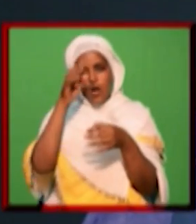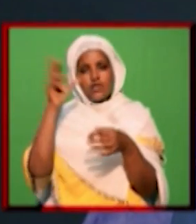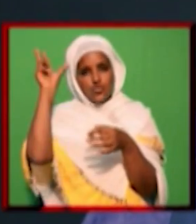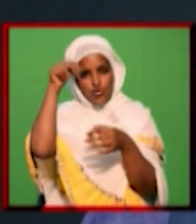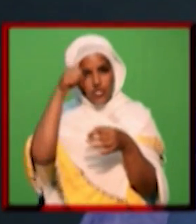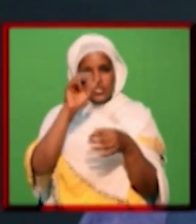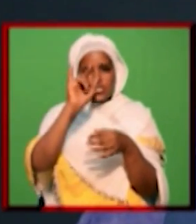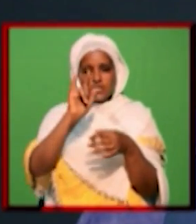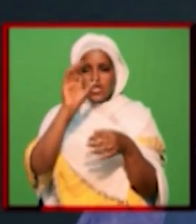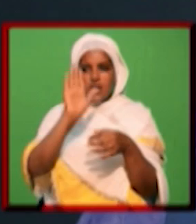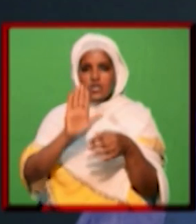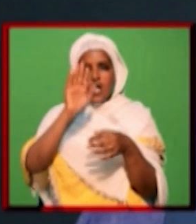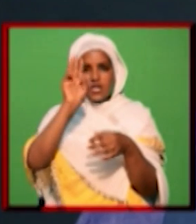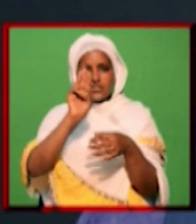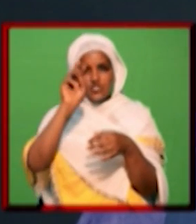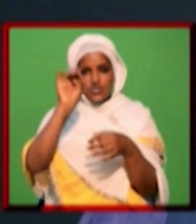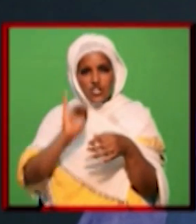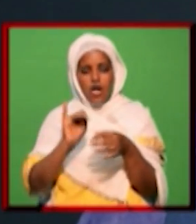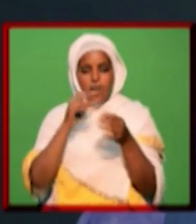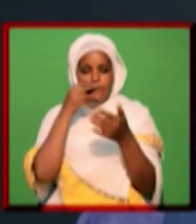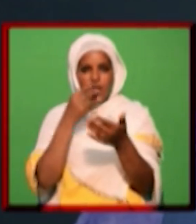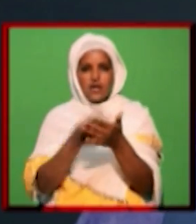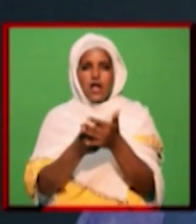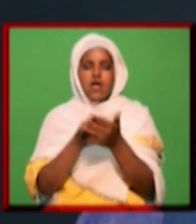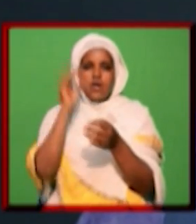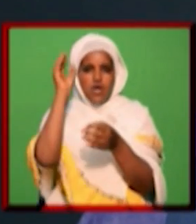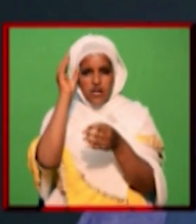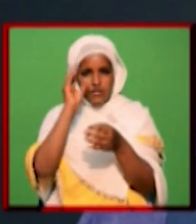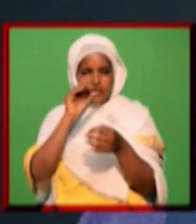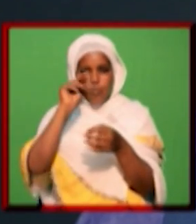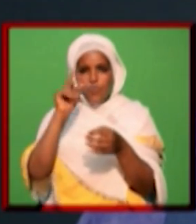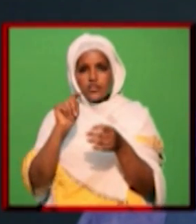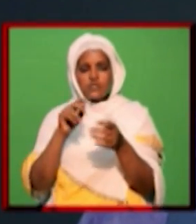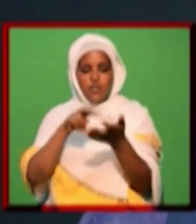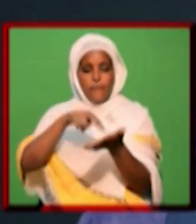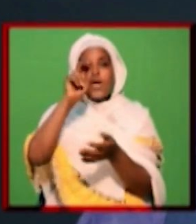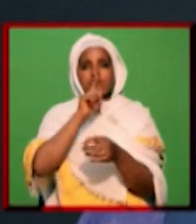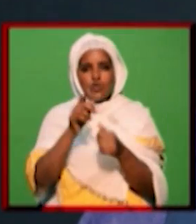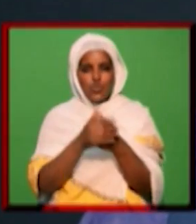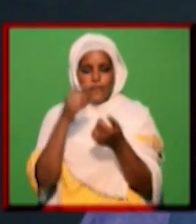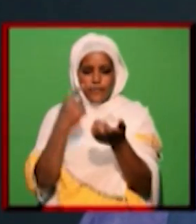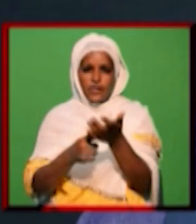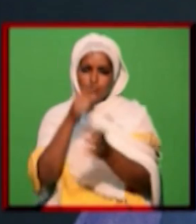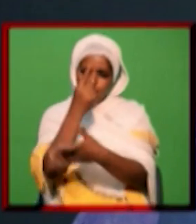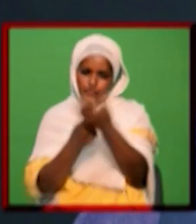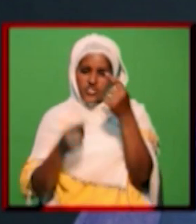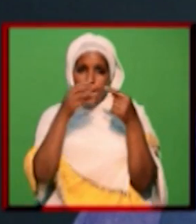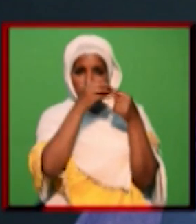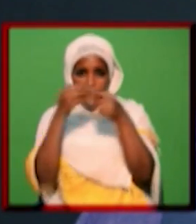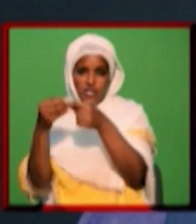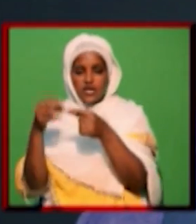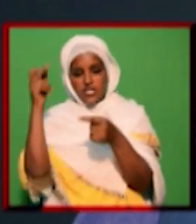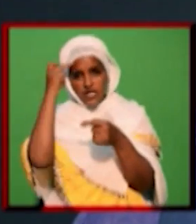ጊዮርጊስ ዘጋስጫ ያዘጋጁት መልክዓ ሕማማት ይባላል። መከራ መስቀሉን የሚያነሳ ሕማማቱን የሚያነሳ ነው። ከሱ ብቻ